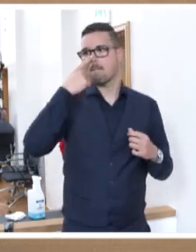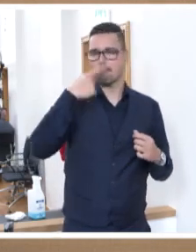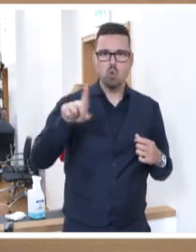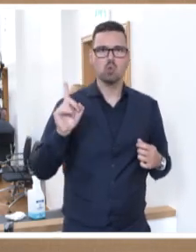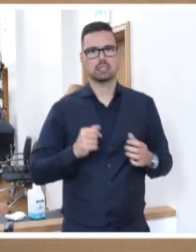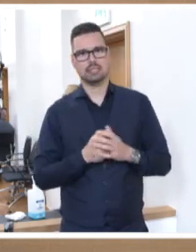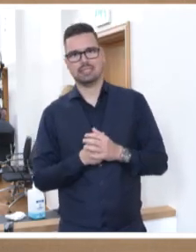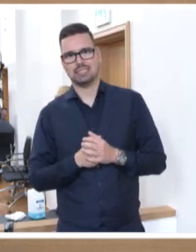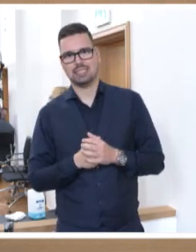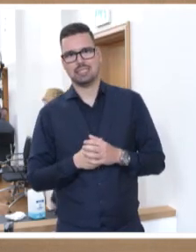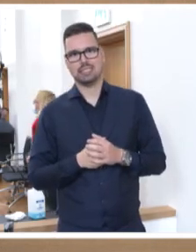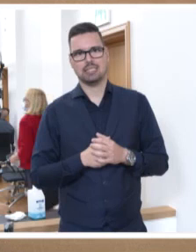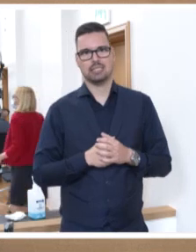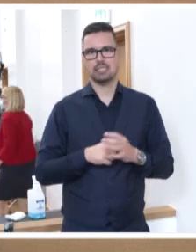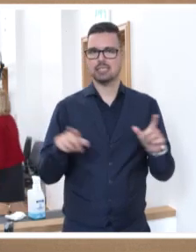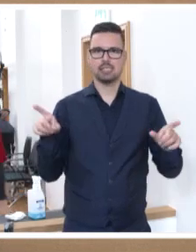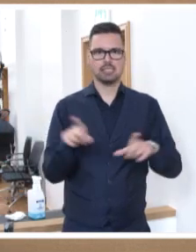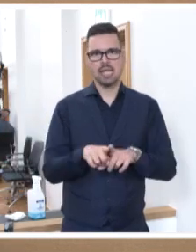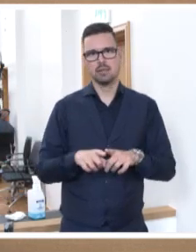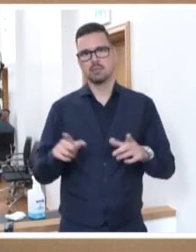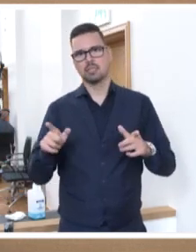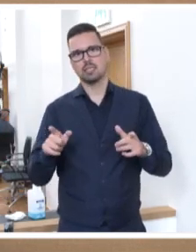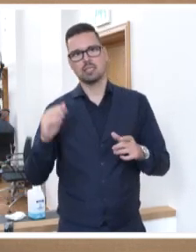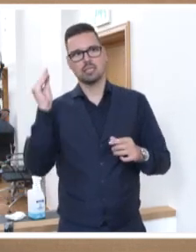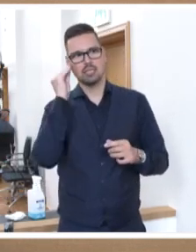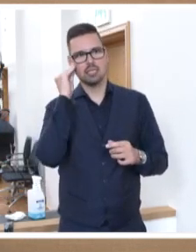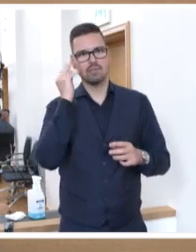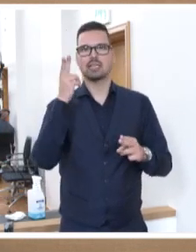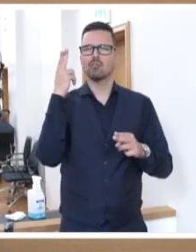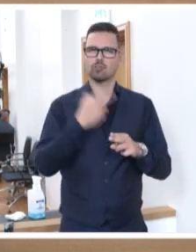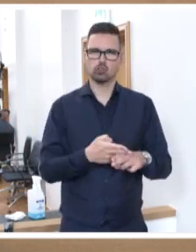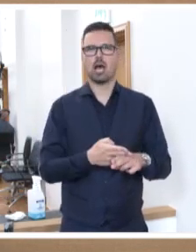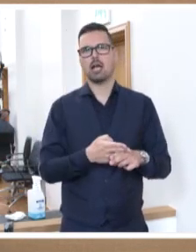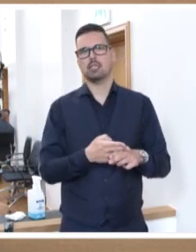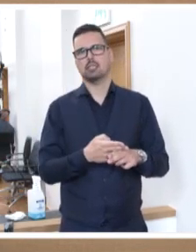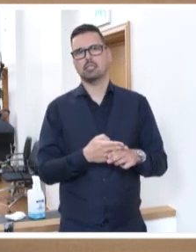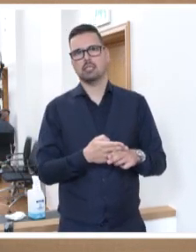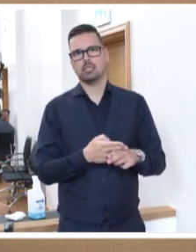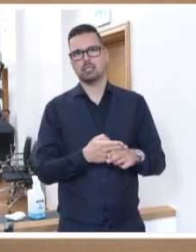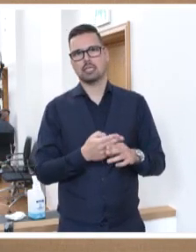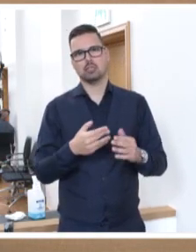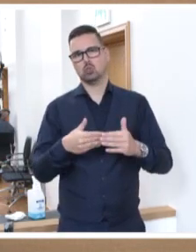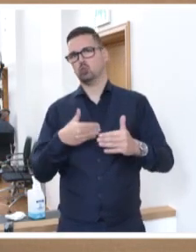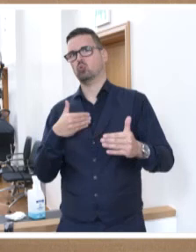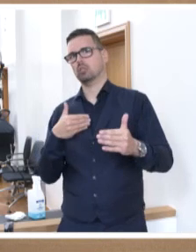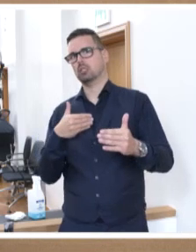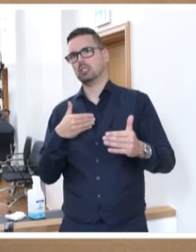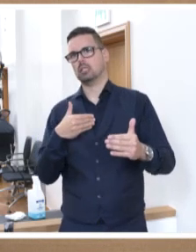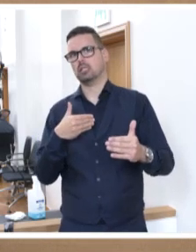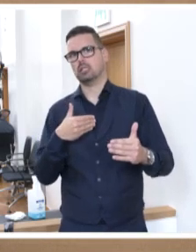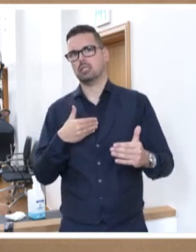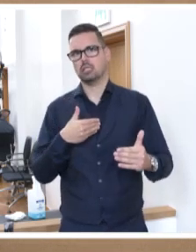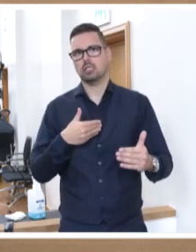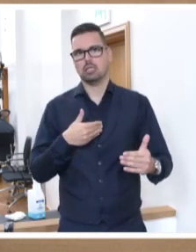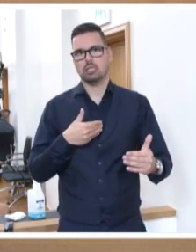der leninistischen Maxime: Wenn du auf Stahl stößt, weiche zurück. Wenn du auf